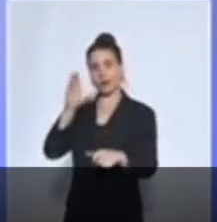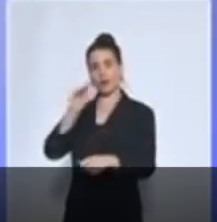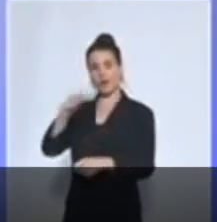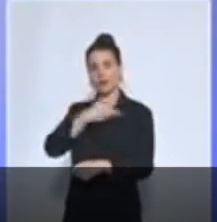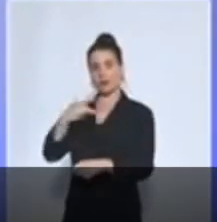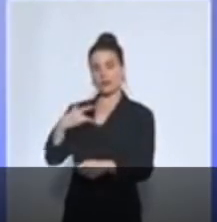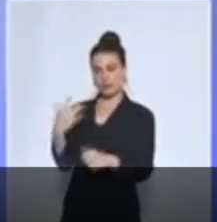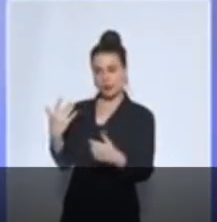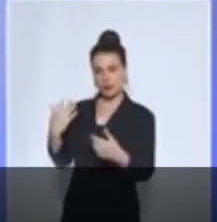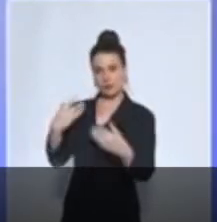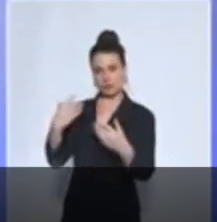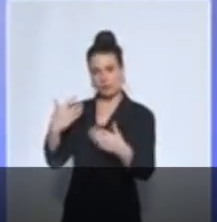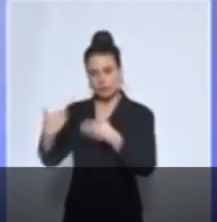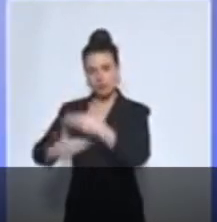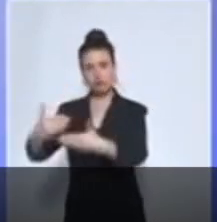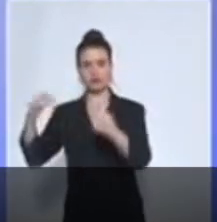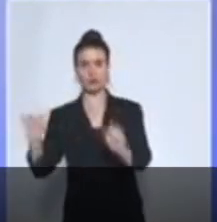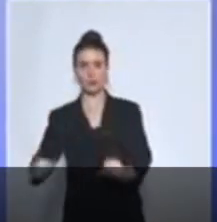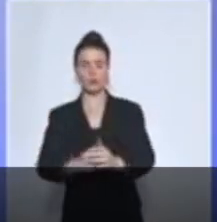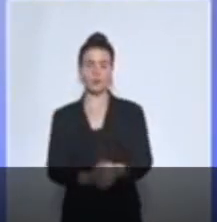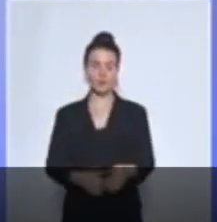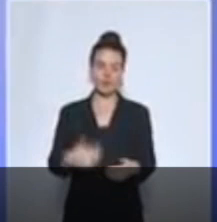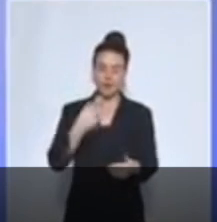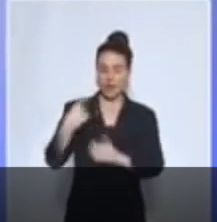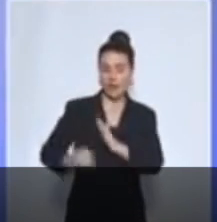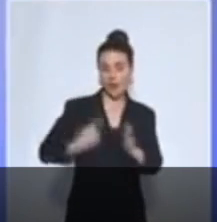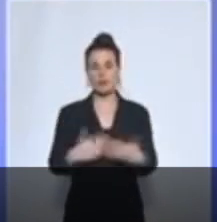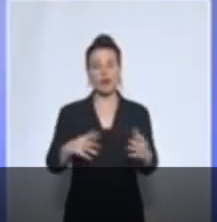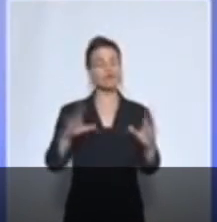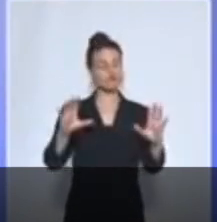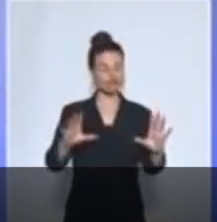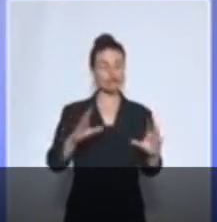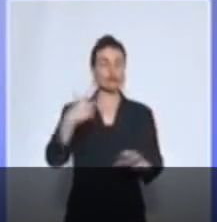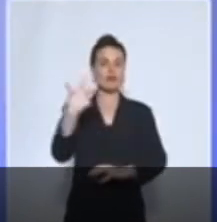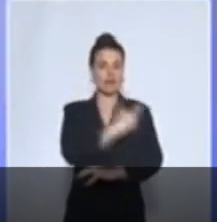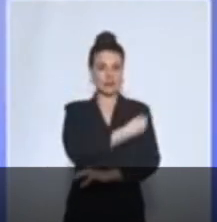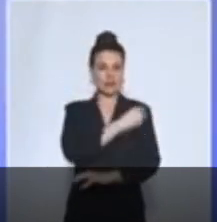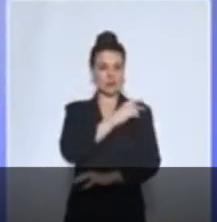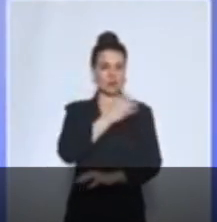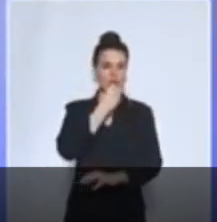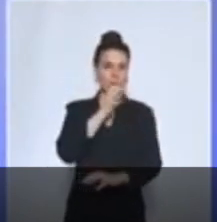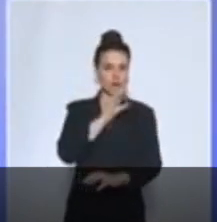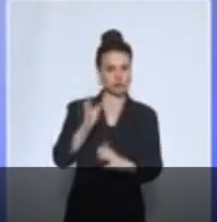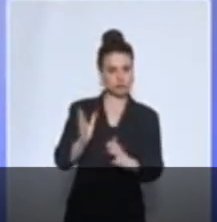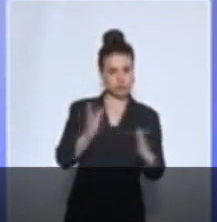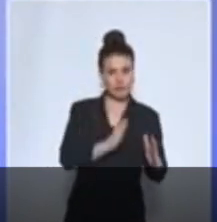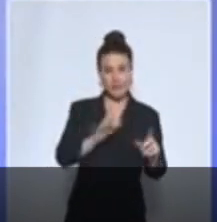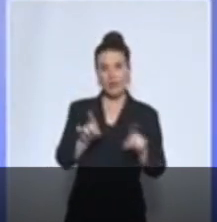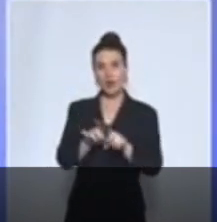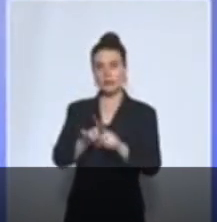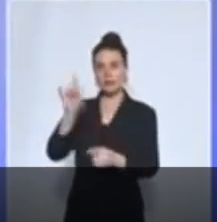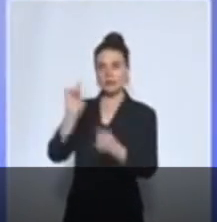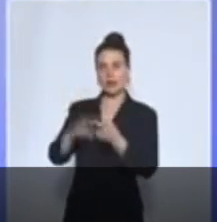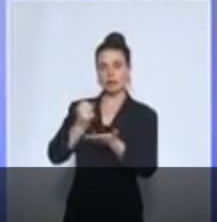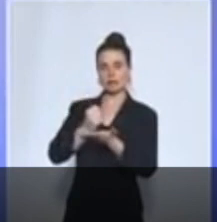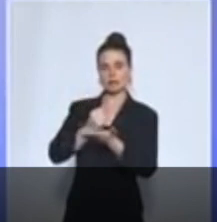dira jamais assez, la vaccination a changé la donne. Oui, la donne. Et les mesures de freinage prises le mois dernier